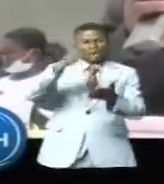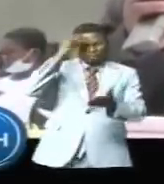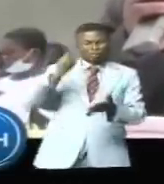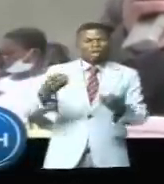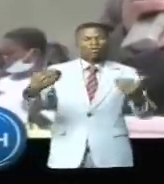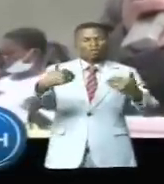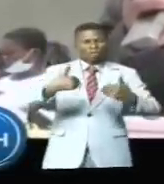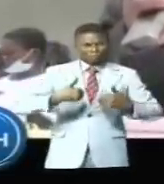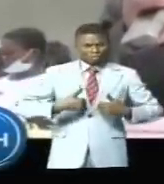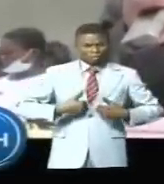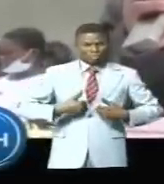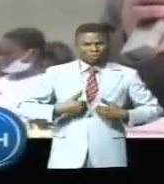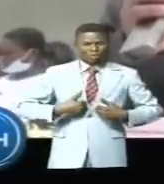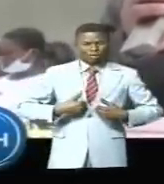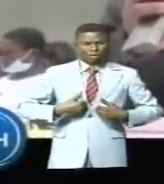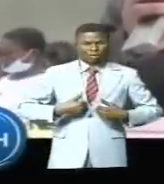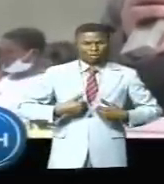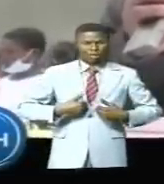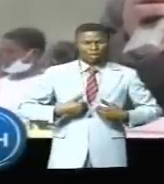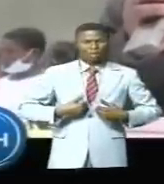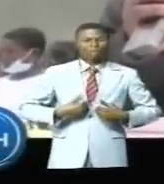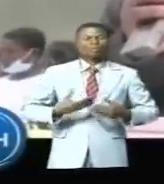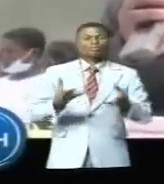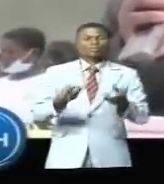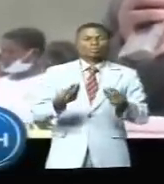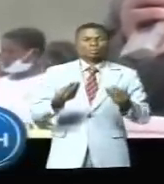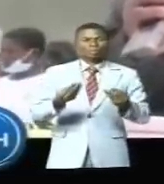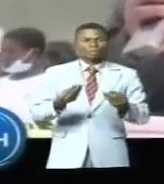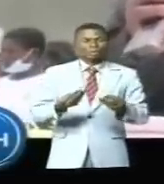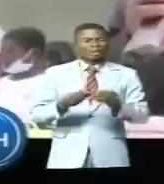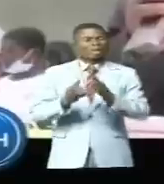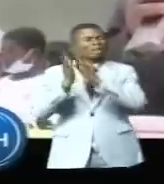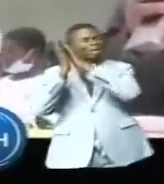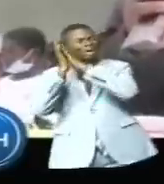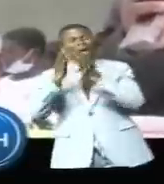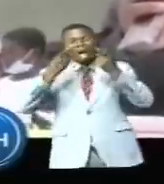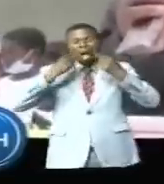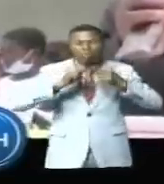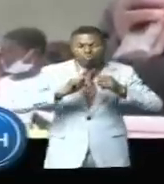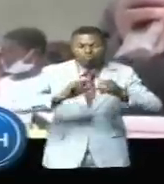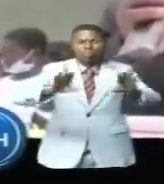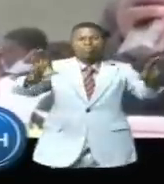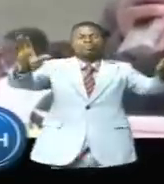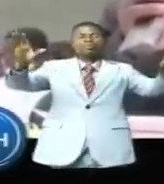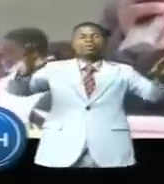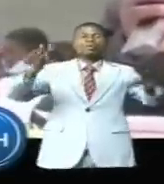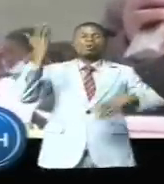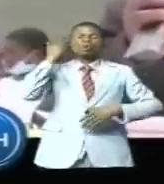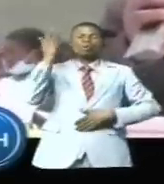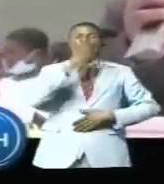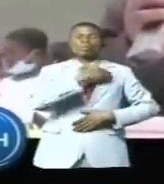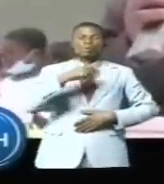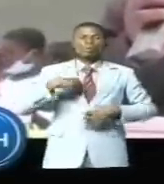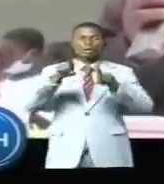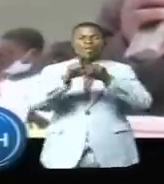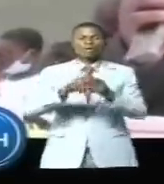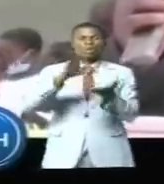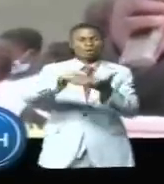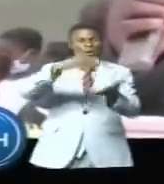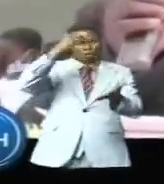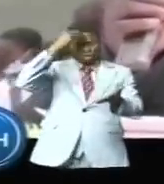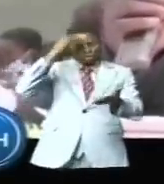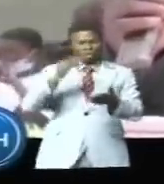cette facilité de relayer le message aux parents et aux élèves.